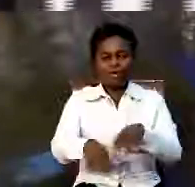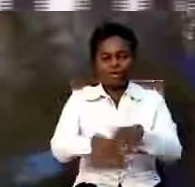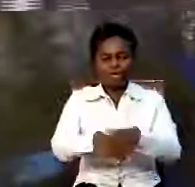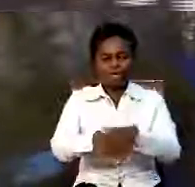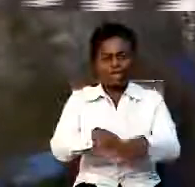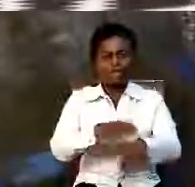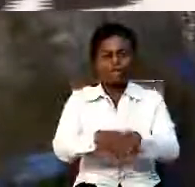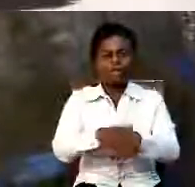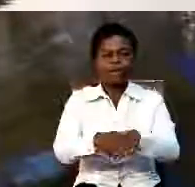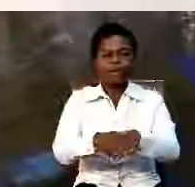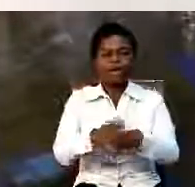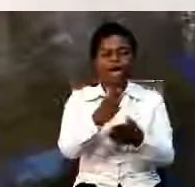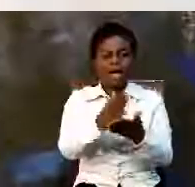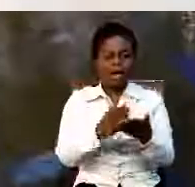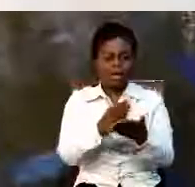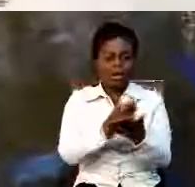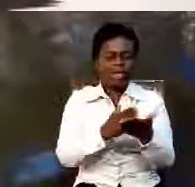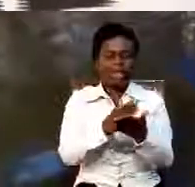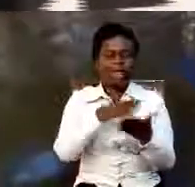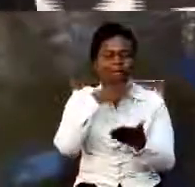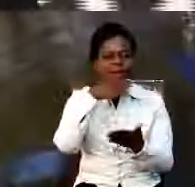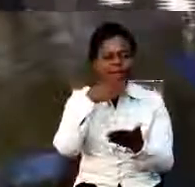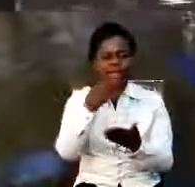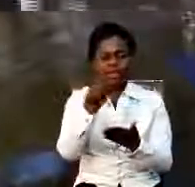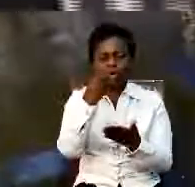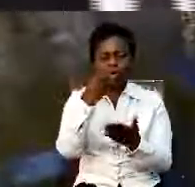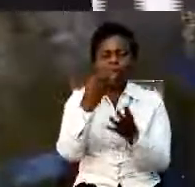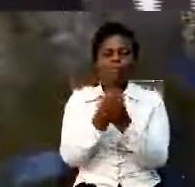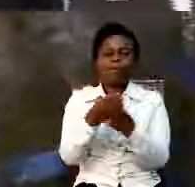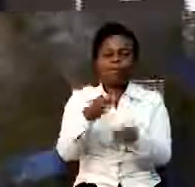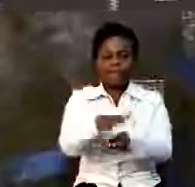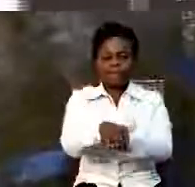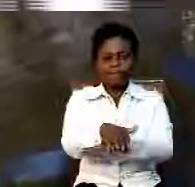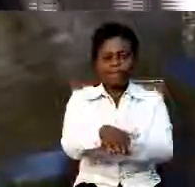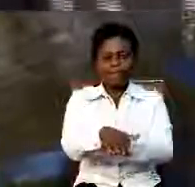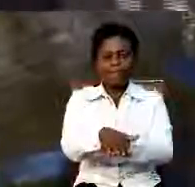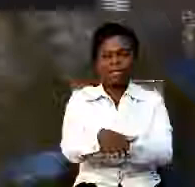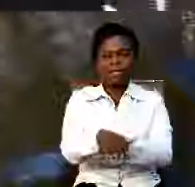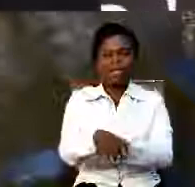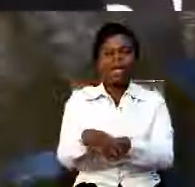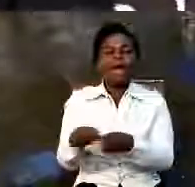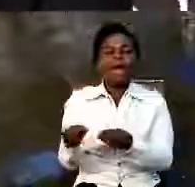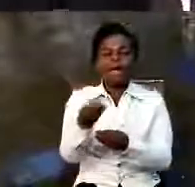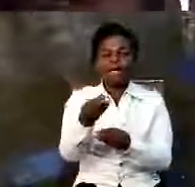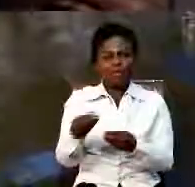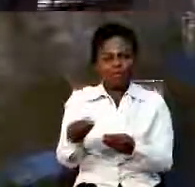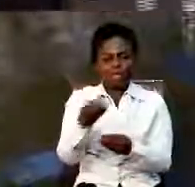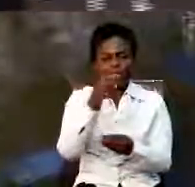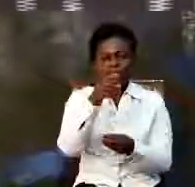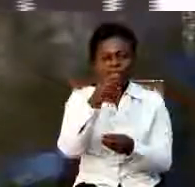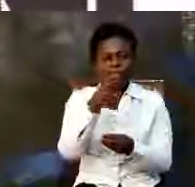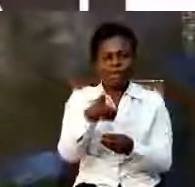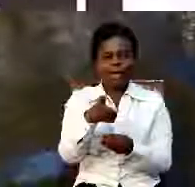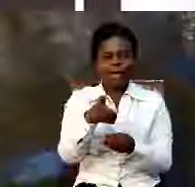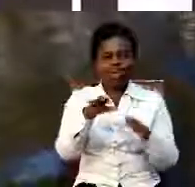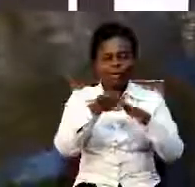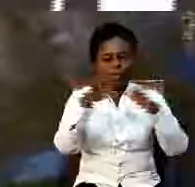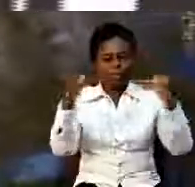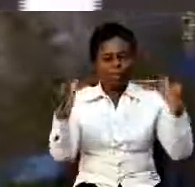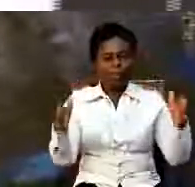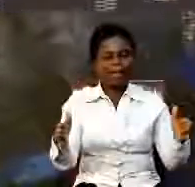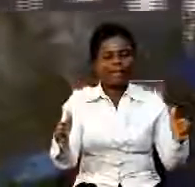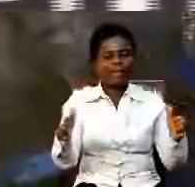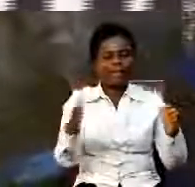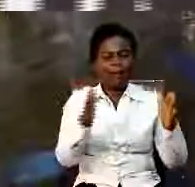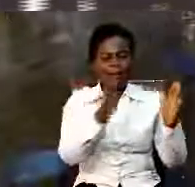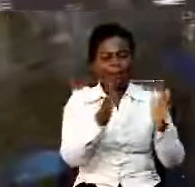Ndiye aliyewakatia mikate watu wakara na samaki. Aliwalisha wale ambao walitakiwa kumpangia meza